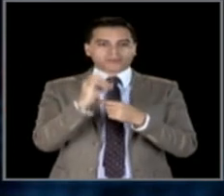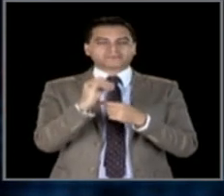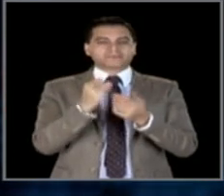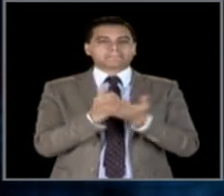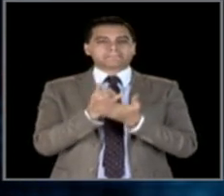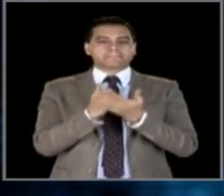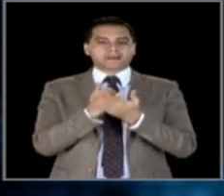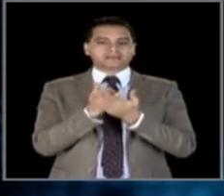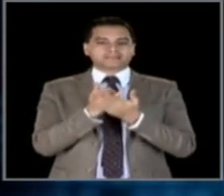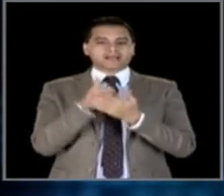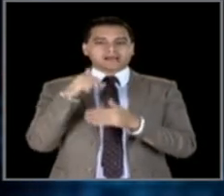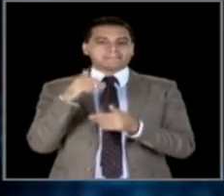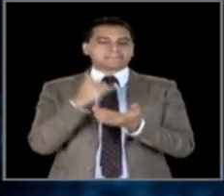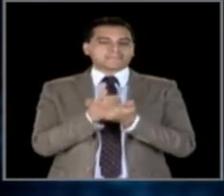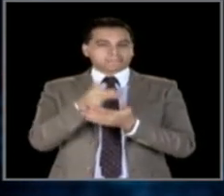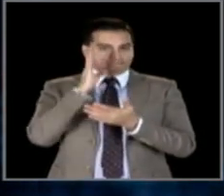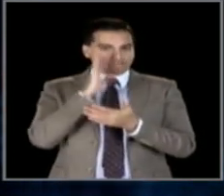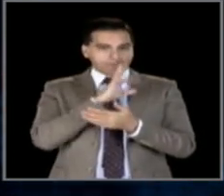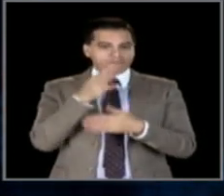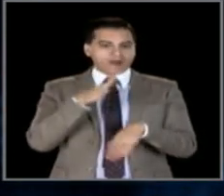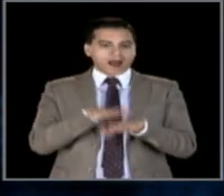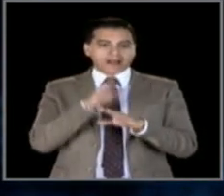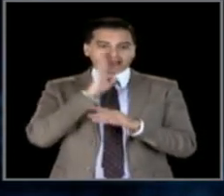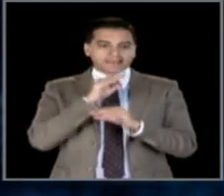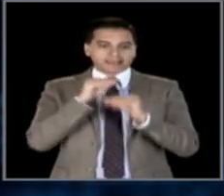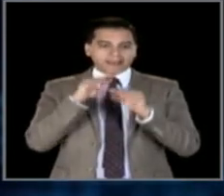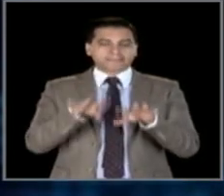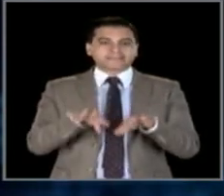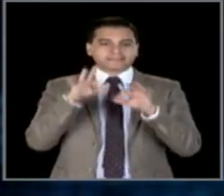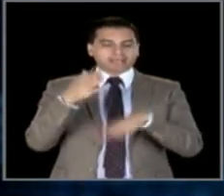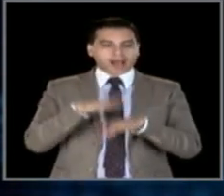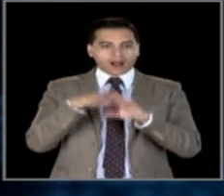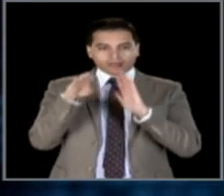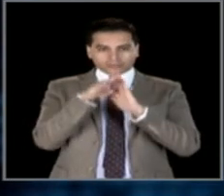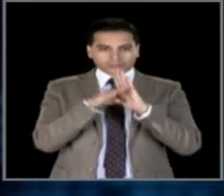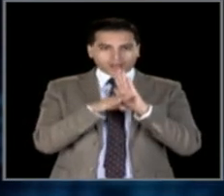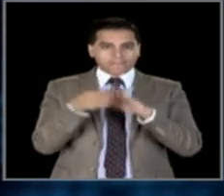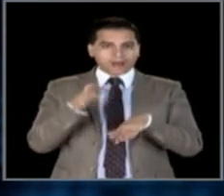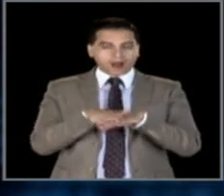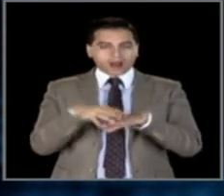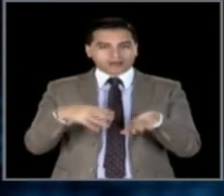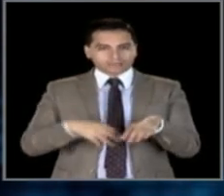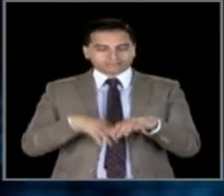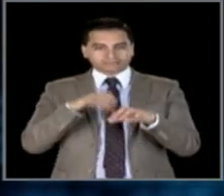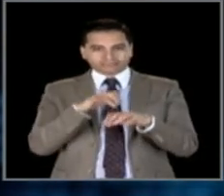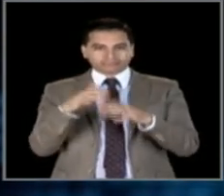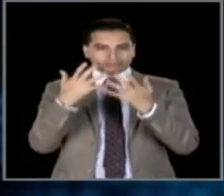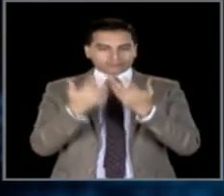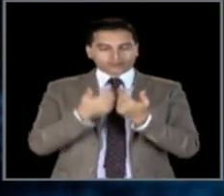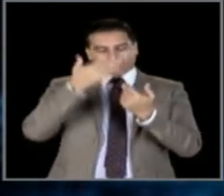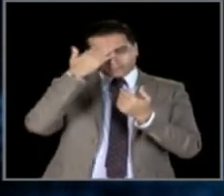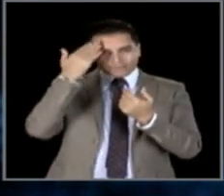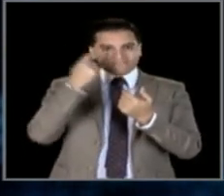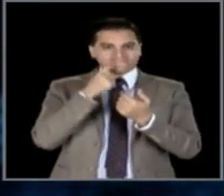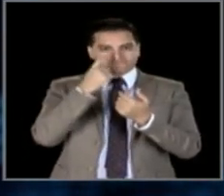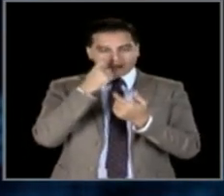52 مدرسة. تطبق المدرسة مناهج جديدة تعتمد على نظام الجدارات، وهي مزيج من المهارات